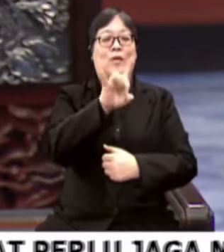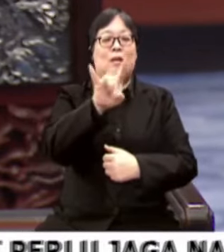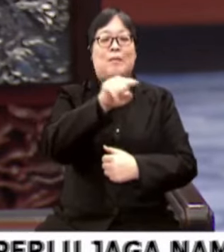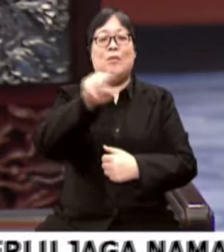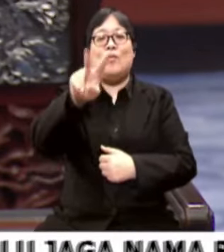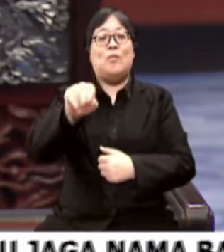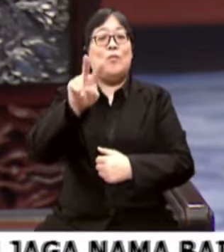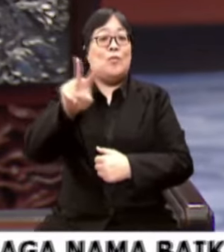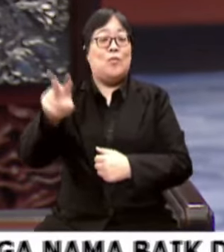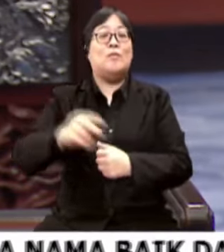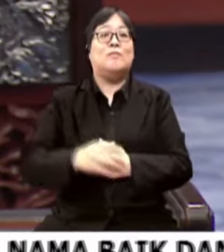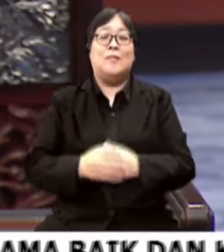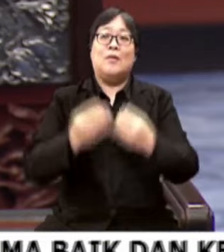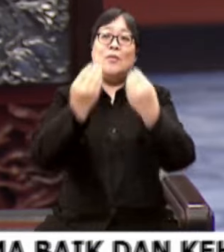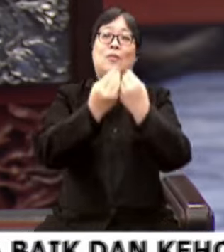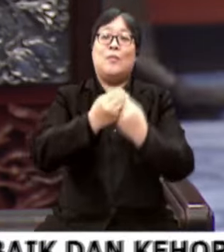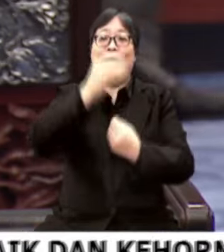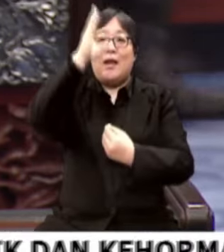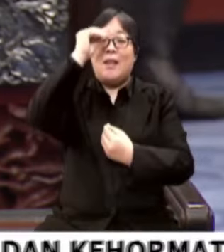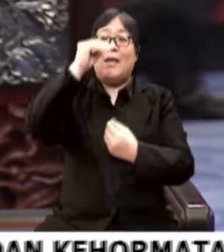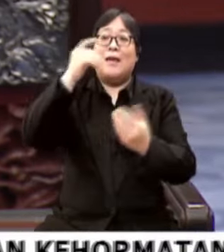22 jumlah